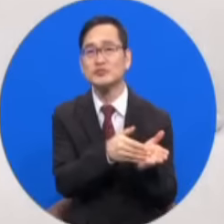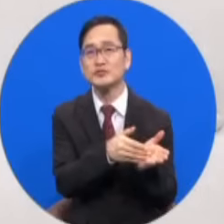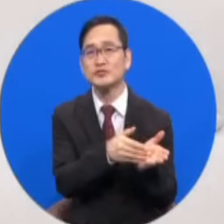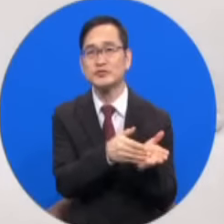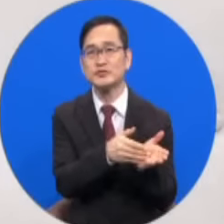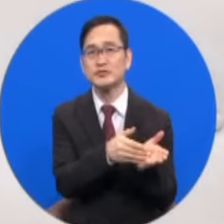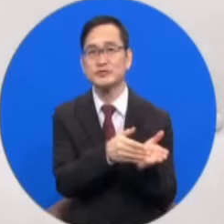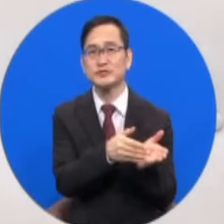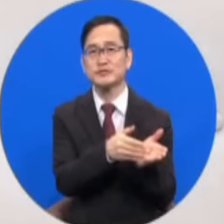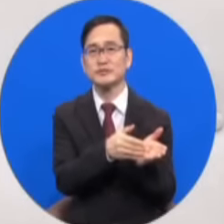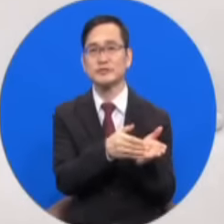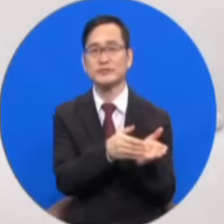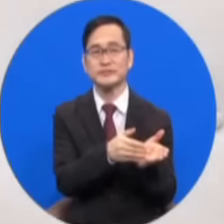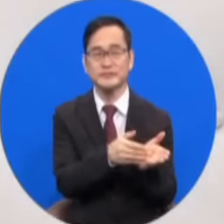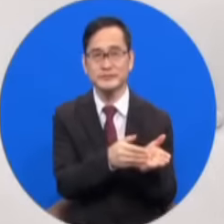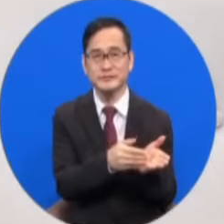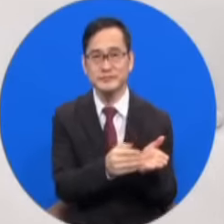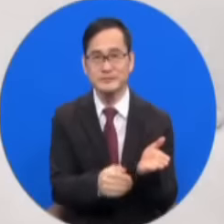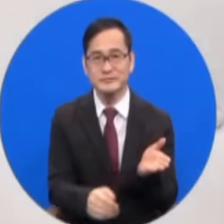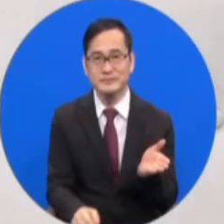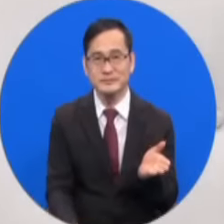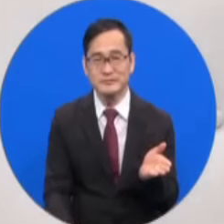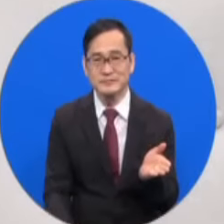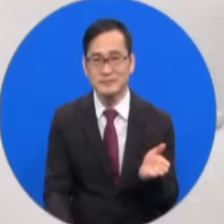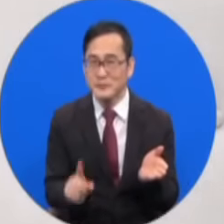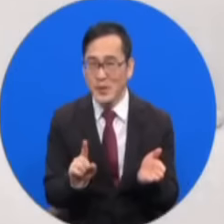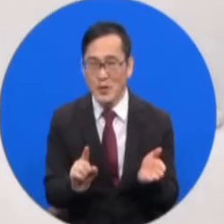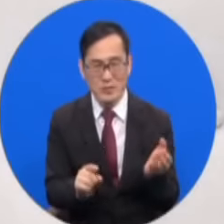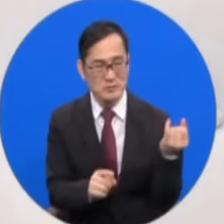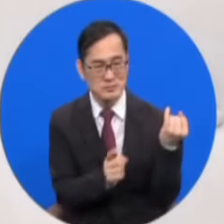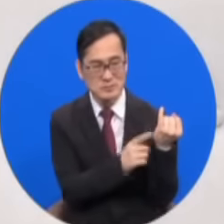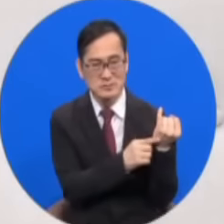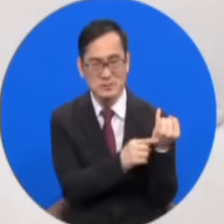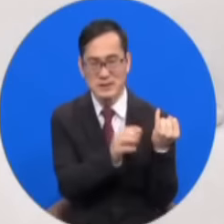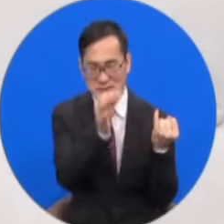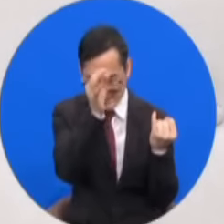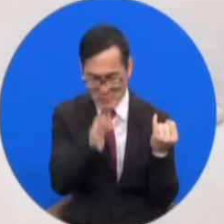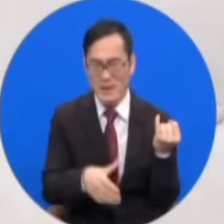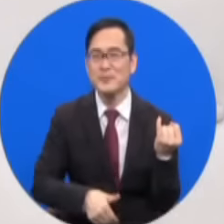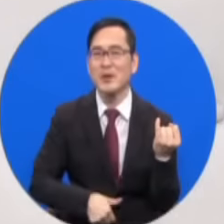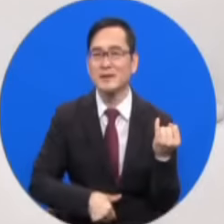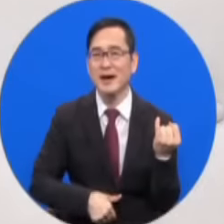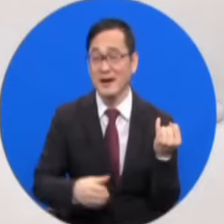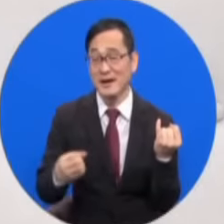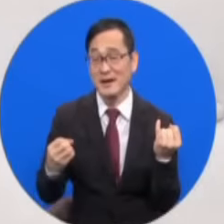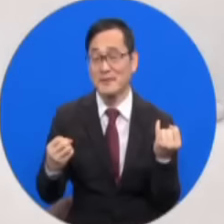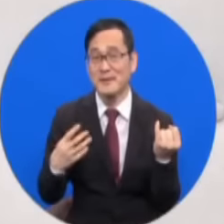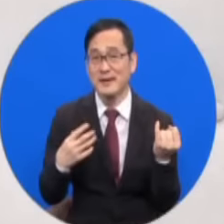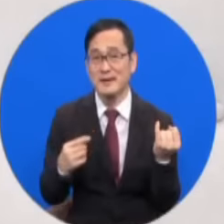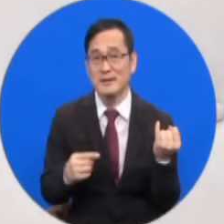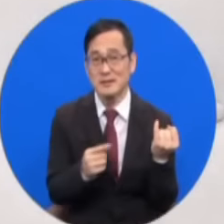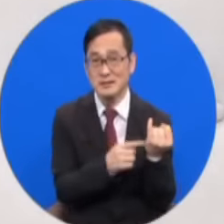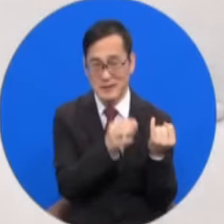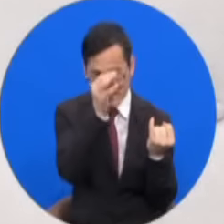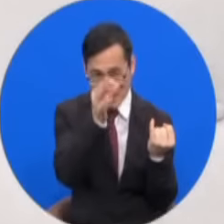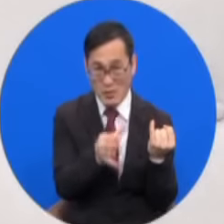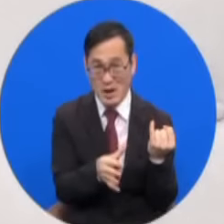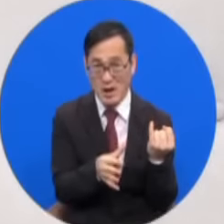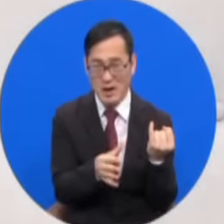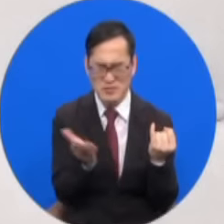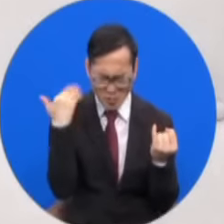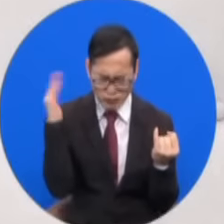이야기하면 김건희 여사가 국민들한테 사과를 해야 된다 그런데 김여사가 사과해야 된다는 이야기는 계속 있지